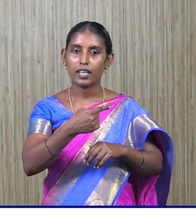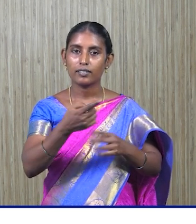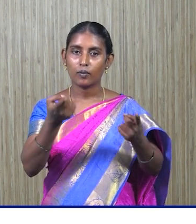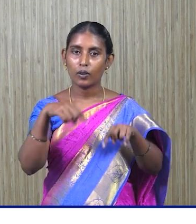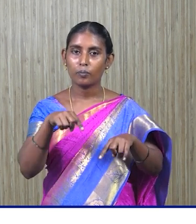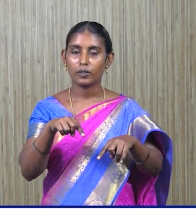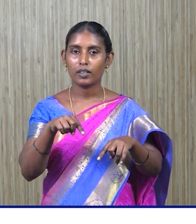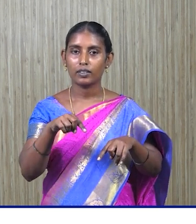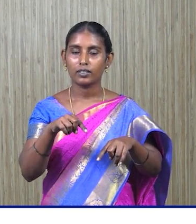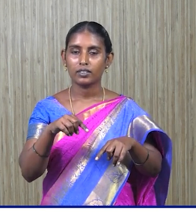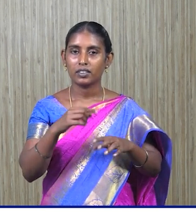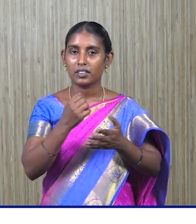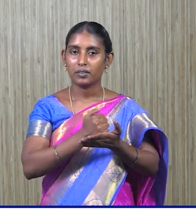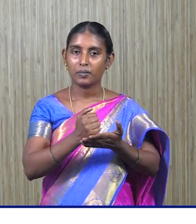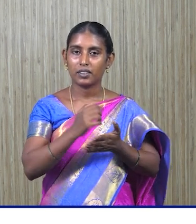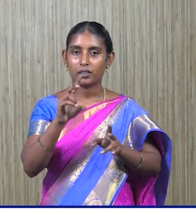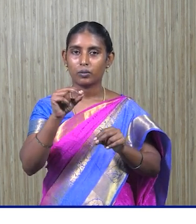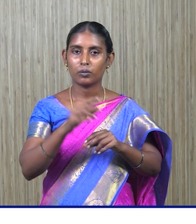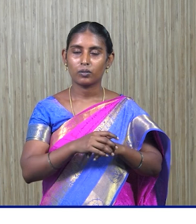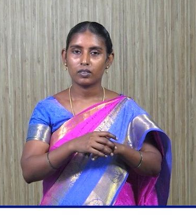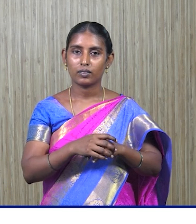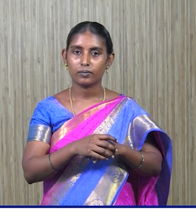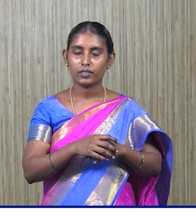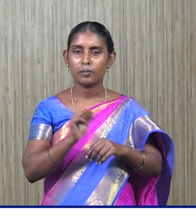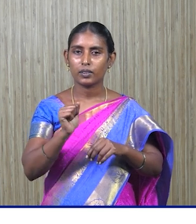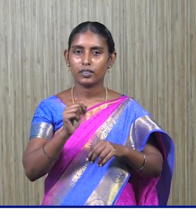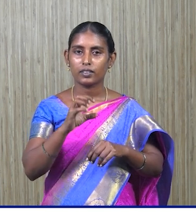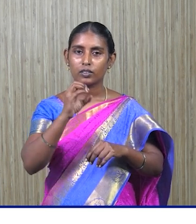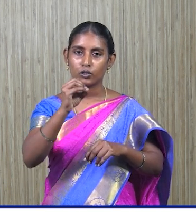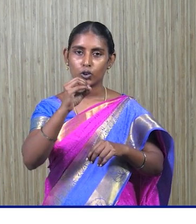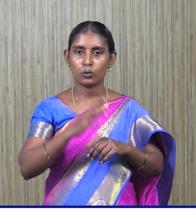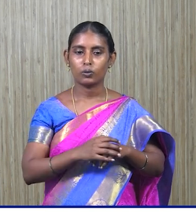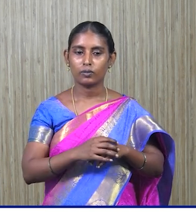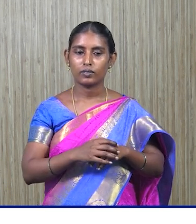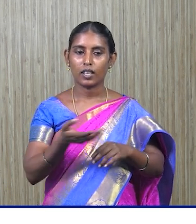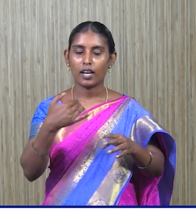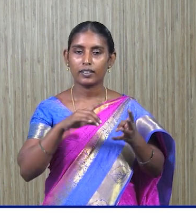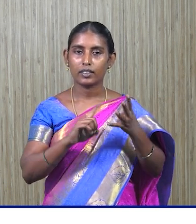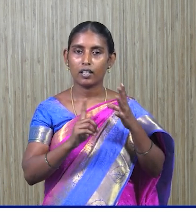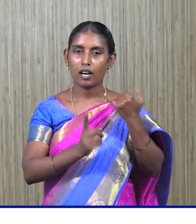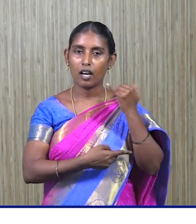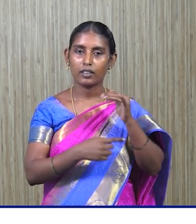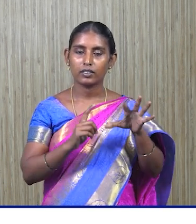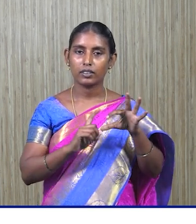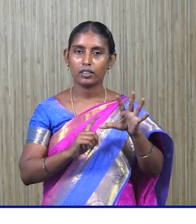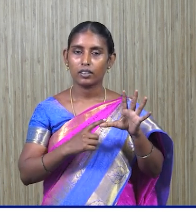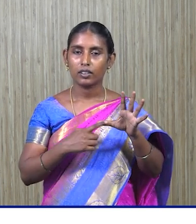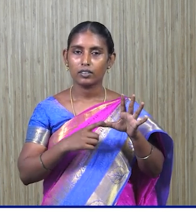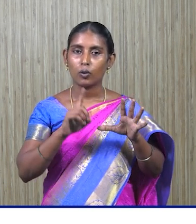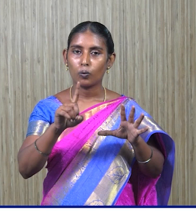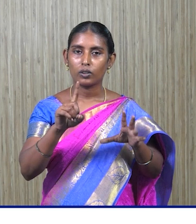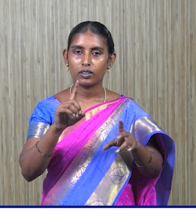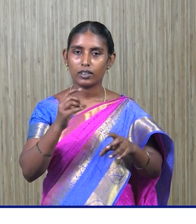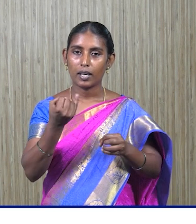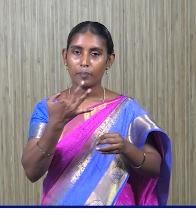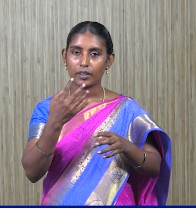வரையறுக்கப்படவில்லை. 0 வகுப்பது என்பது வரையறுக்க படவில்லை. ஓர் எண்ணை டேஸால் பெருக்கும் போது அந்த எண் மாறாமல் இருக்கும். 1 என்ற எண்.